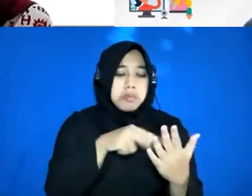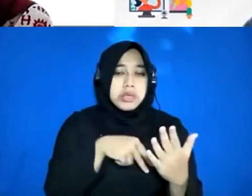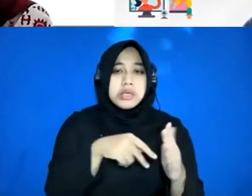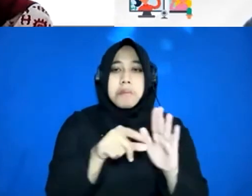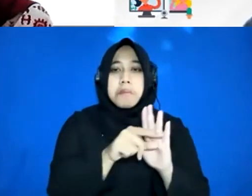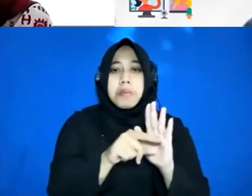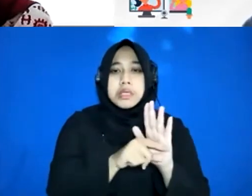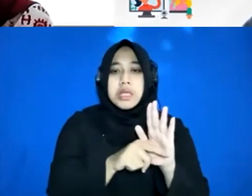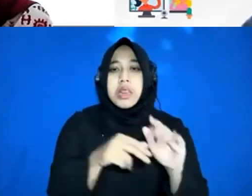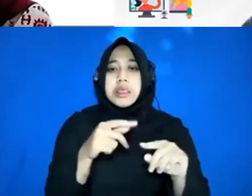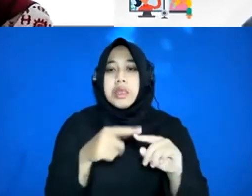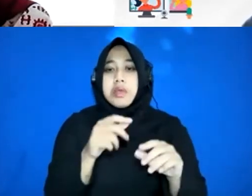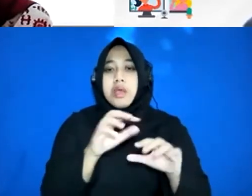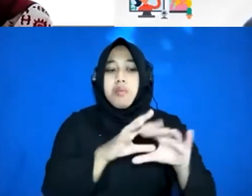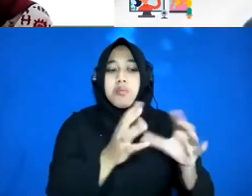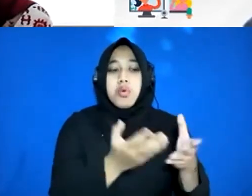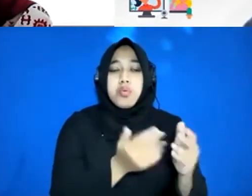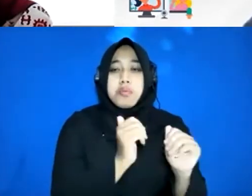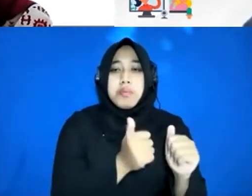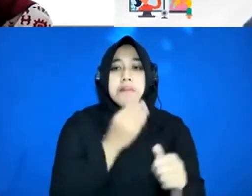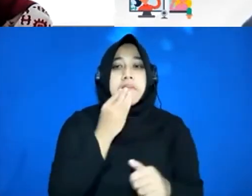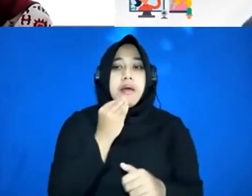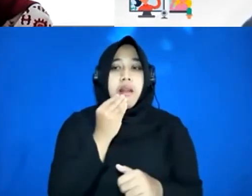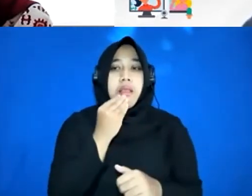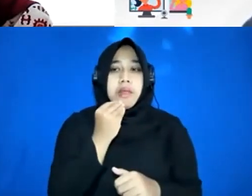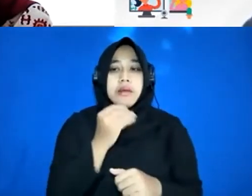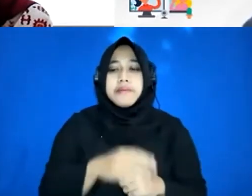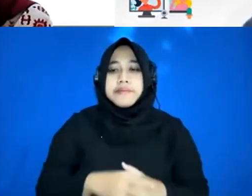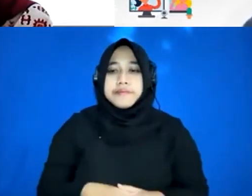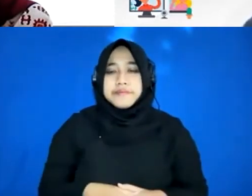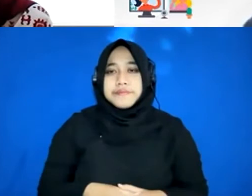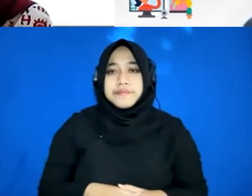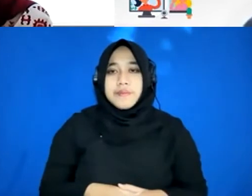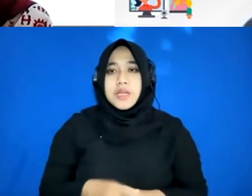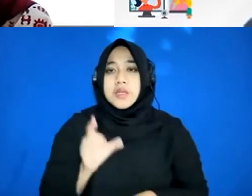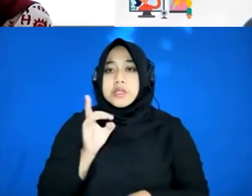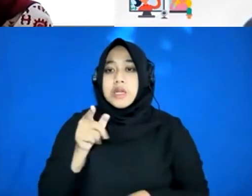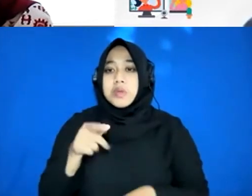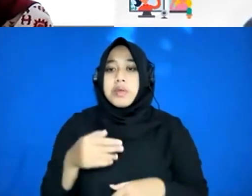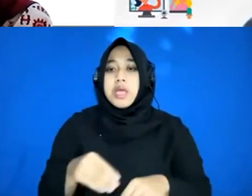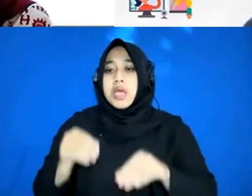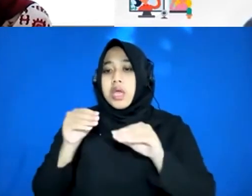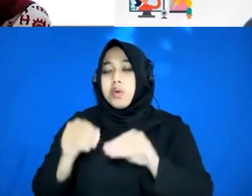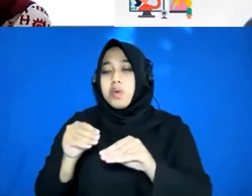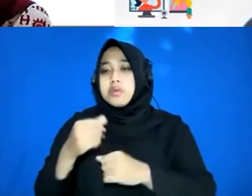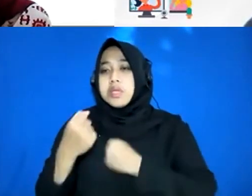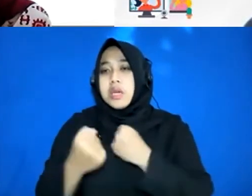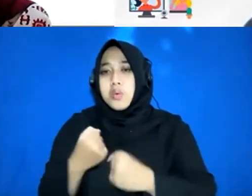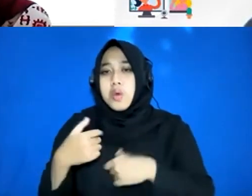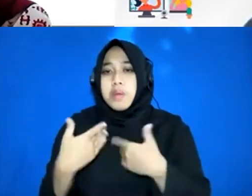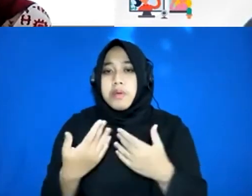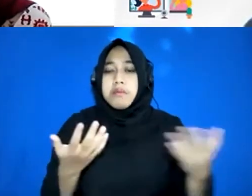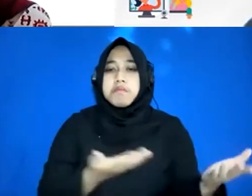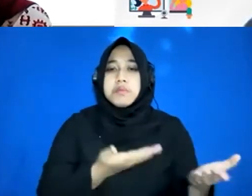itu juga praktek baiknya ke anak-anak pengalaman. Selain itu, edukatif itu juga dilakukan dengan